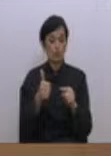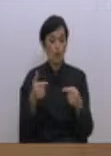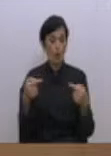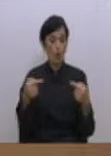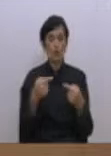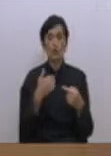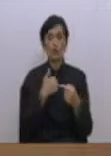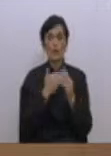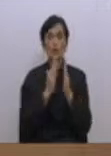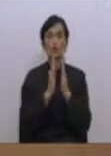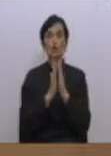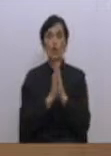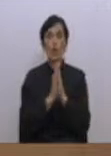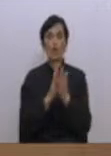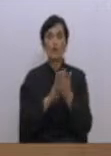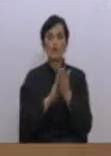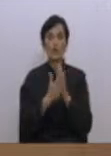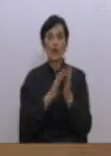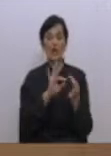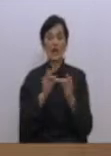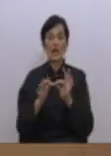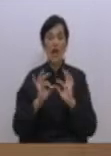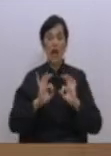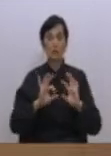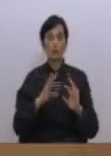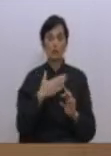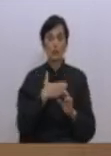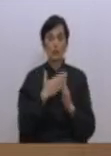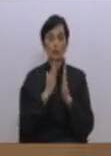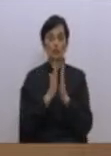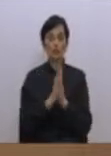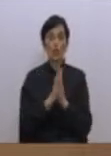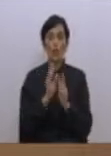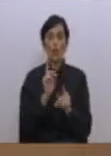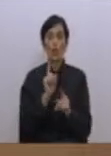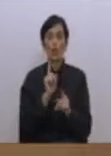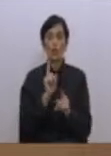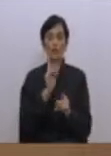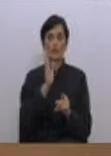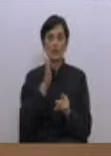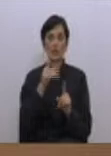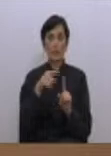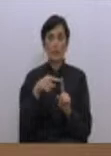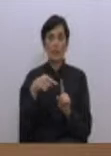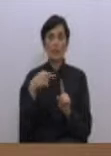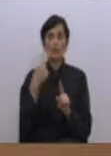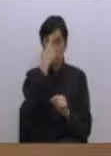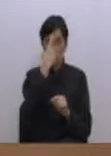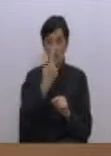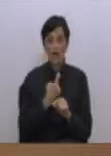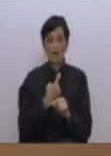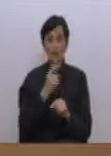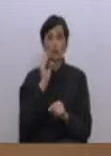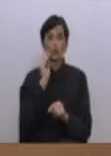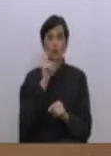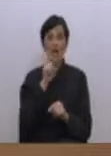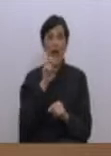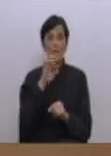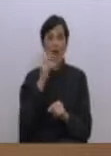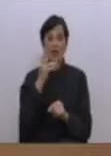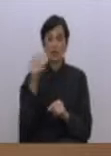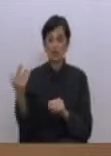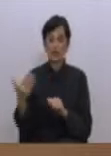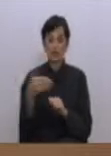mi tăușne am așa, rogomar opsam. Galmarte băpși. Ce mi tăușne ikreba, șem de ikreba. Şeguat chobinot, xabeșuili, şemu